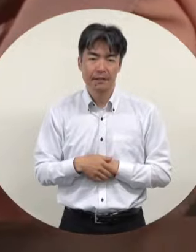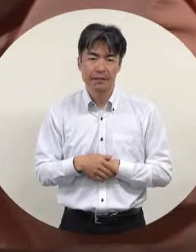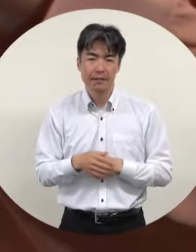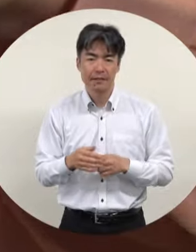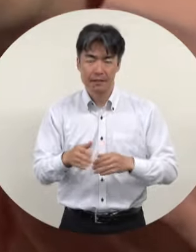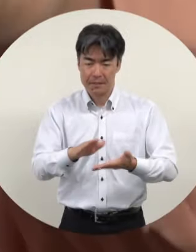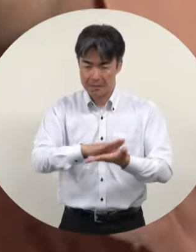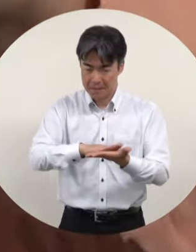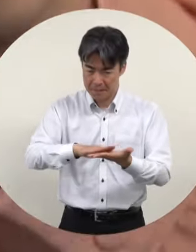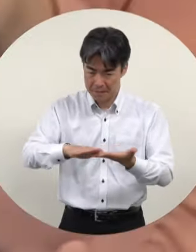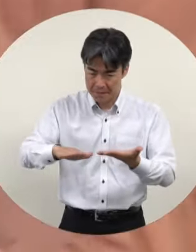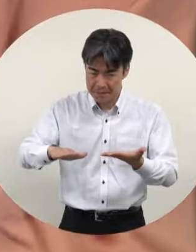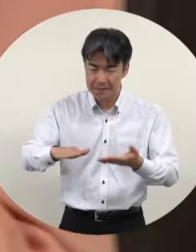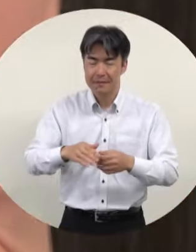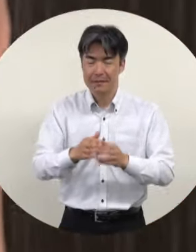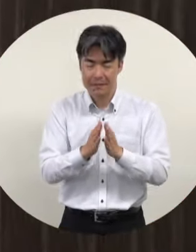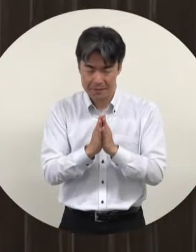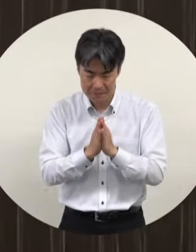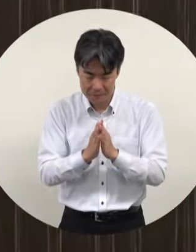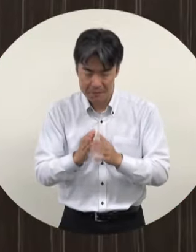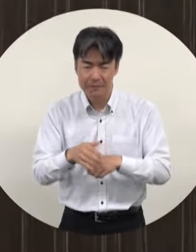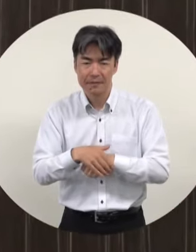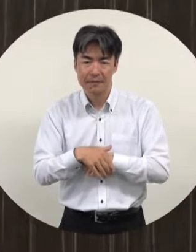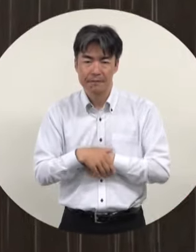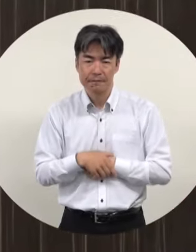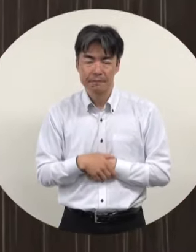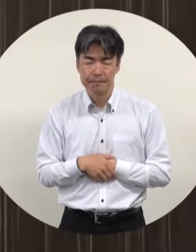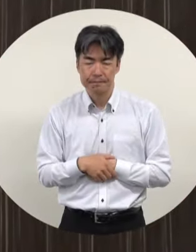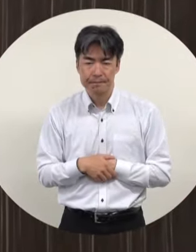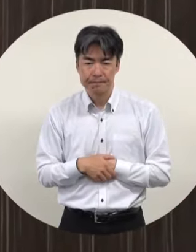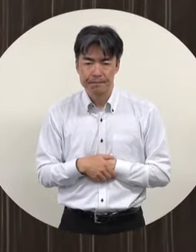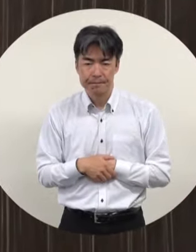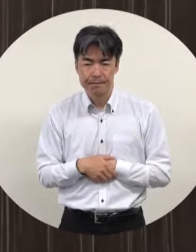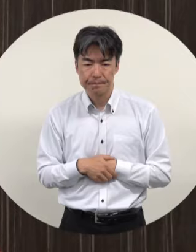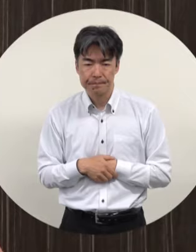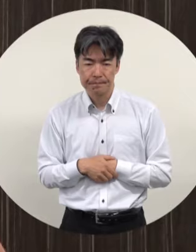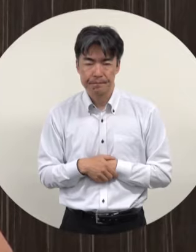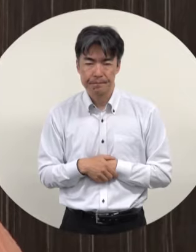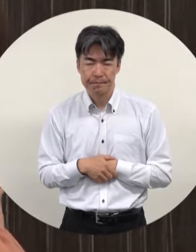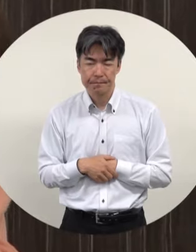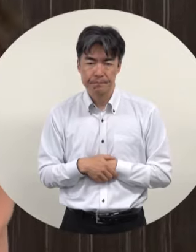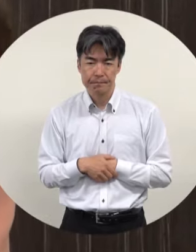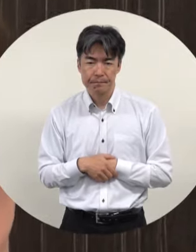はい、あ、綺麗ですね、お作り。いただきま す,、はい、います。う